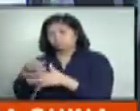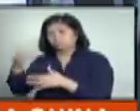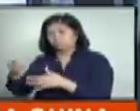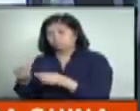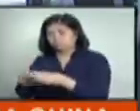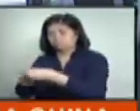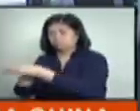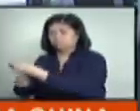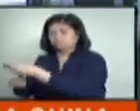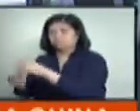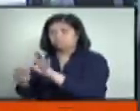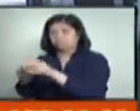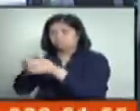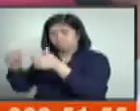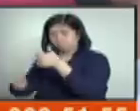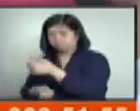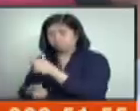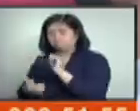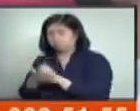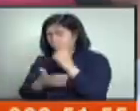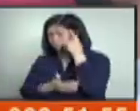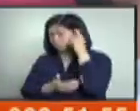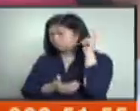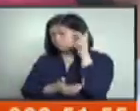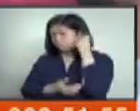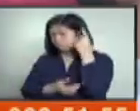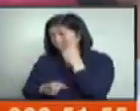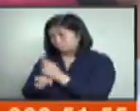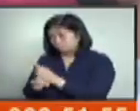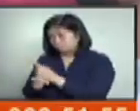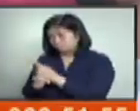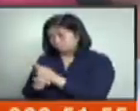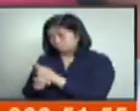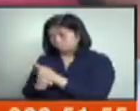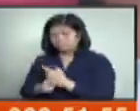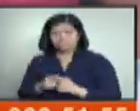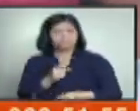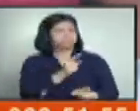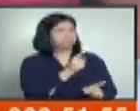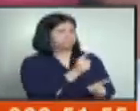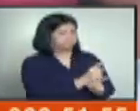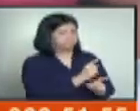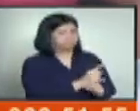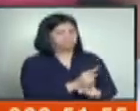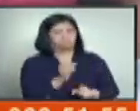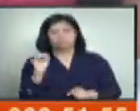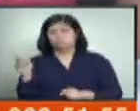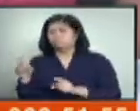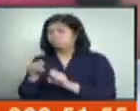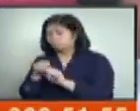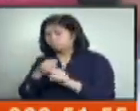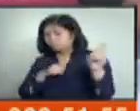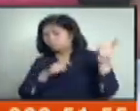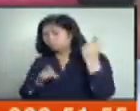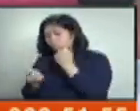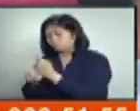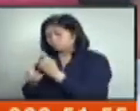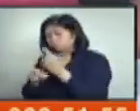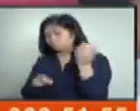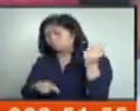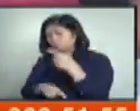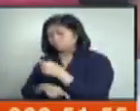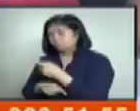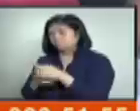sa mga tauhan mo. Ganun ho pagkakaintindi ko. Tama ba? Tama po. Okay. So tama lang, sir,